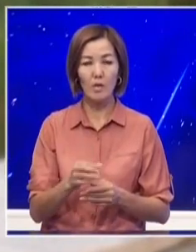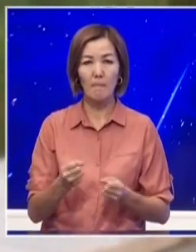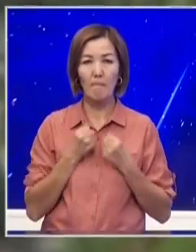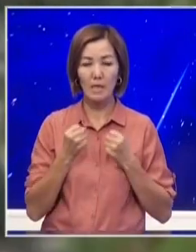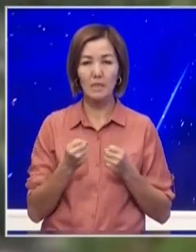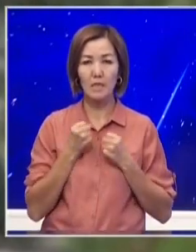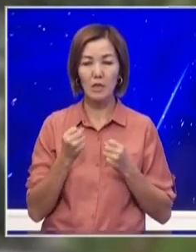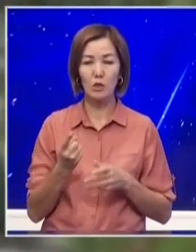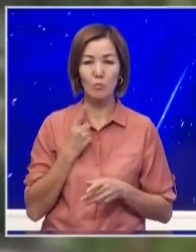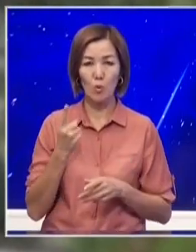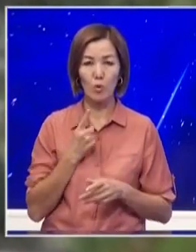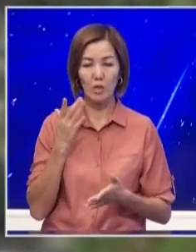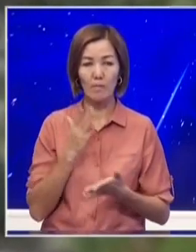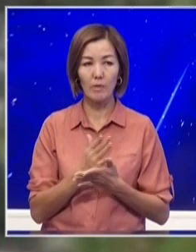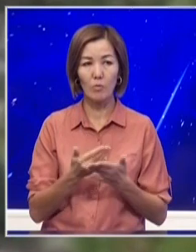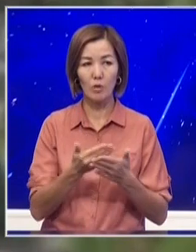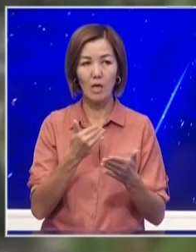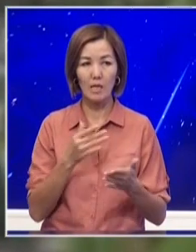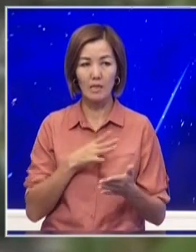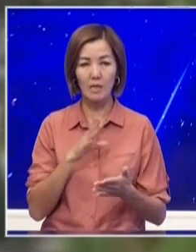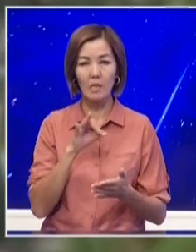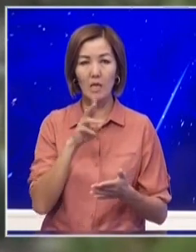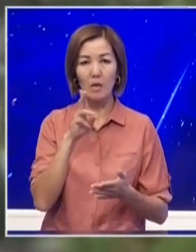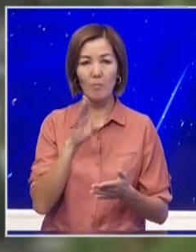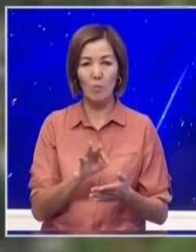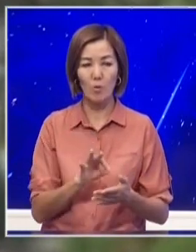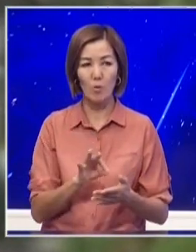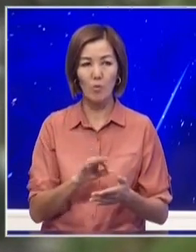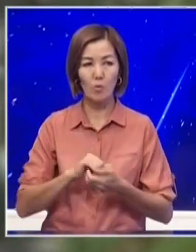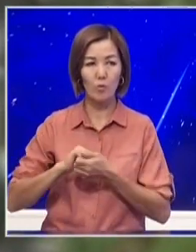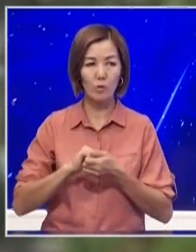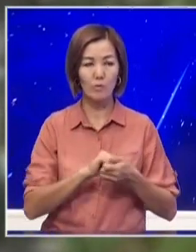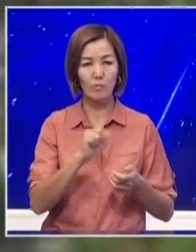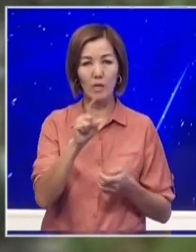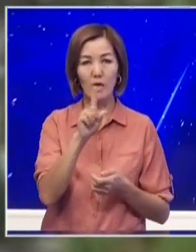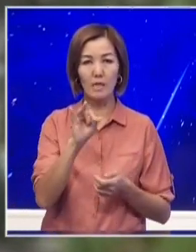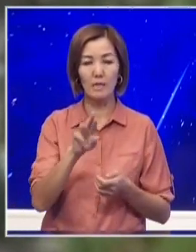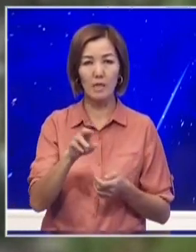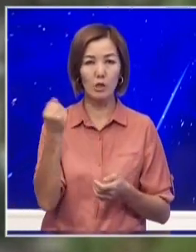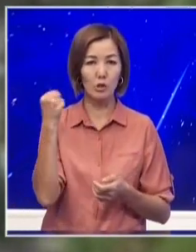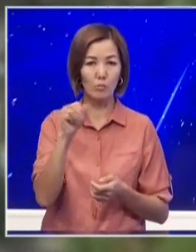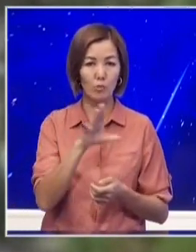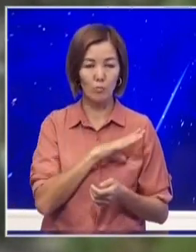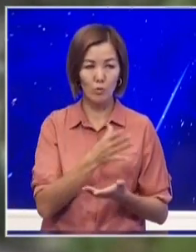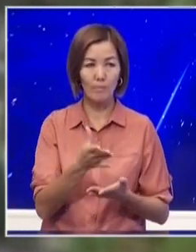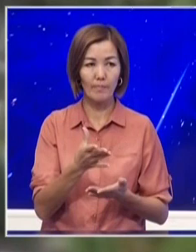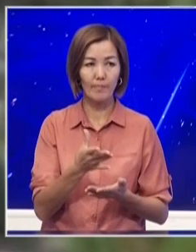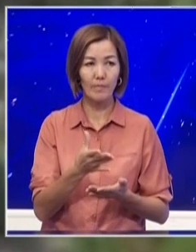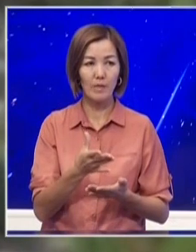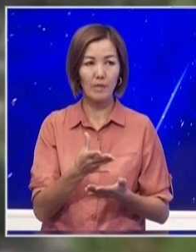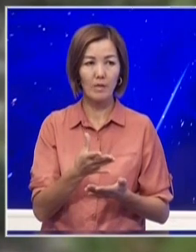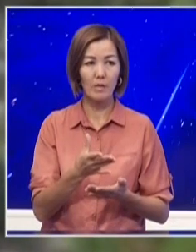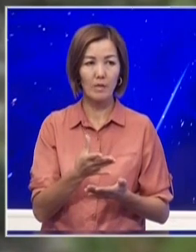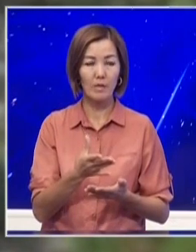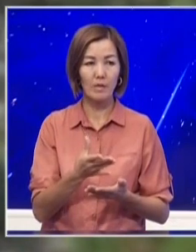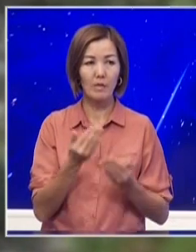спорттан Onun altında Sambu Kuresi'nin kuresi Azia'nın şempiyonu oldum. O zaman